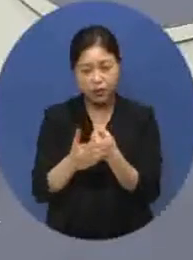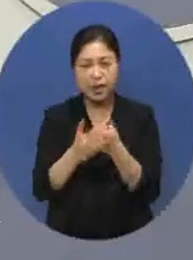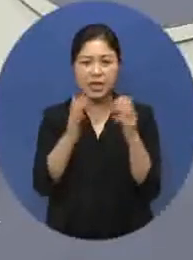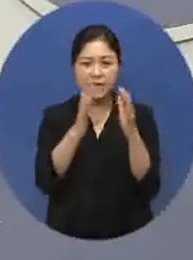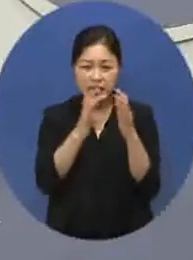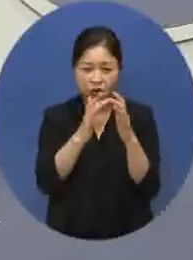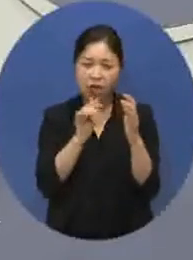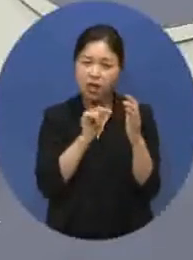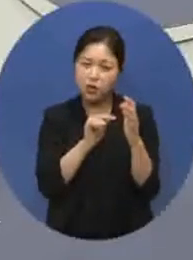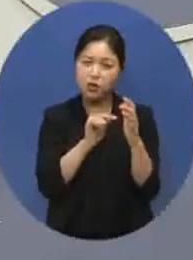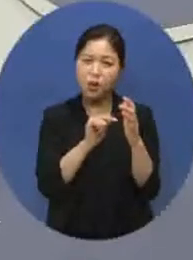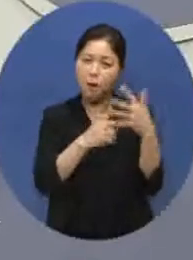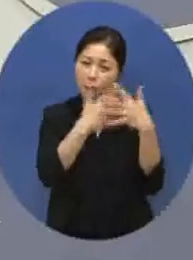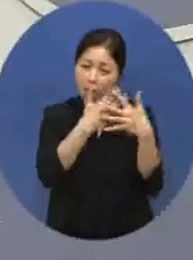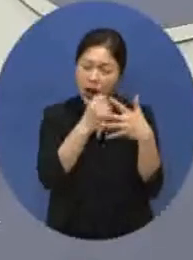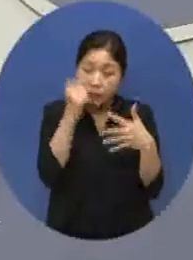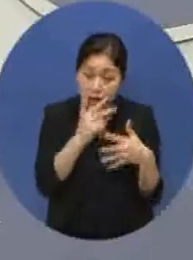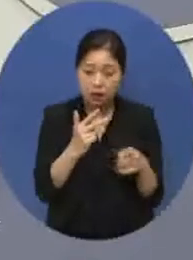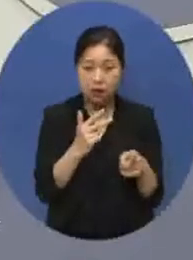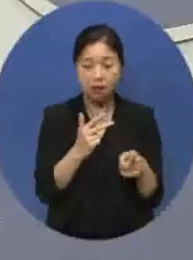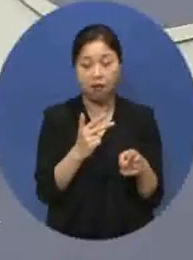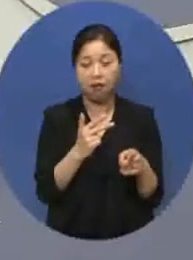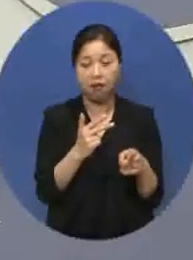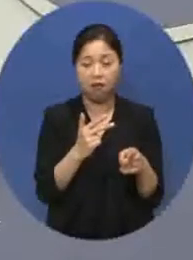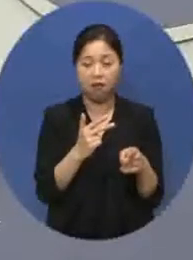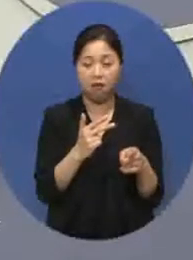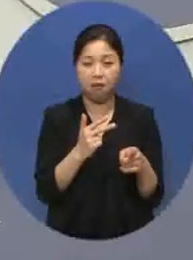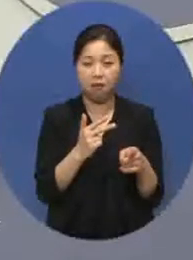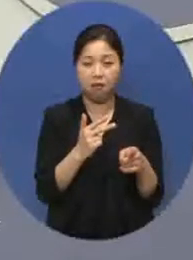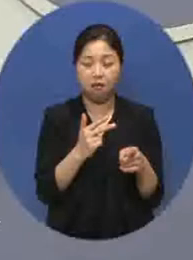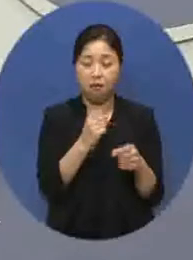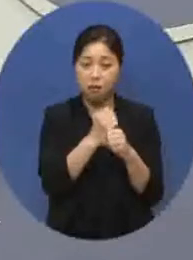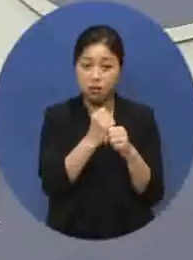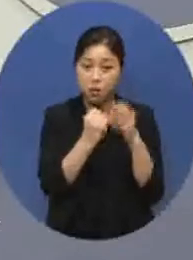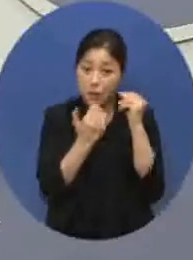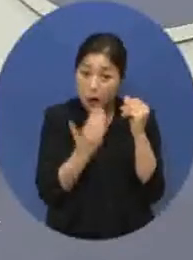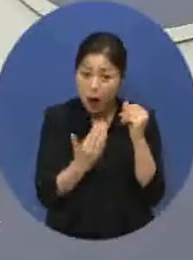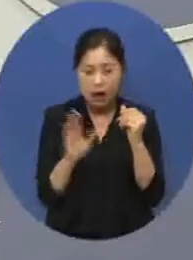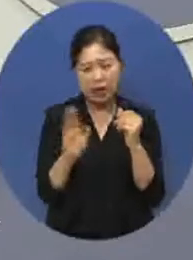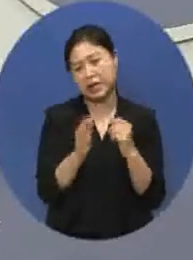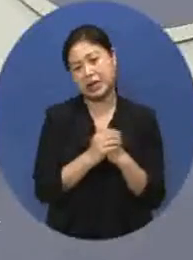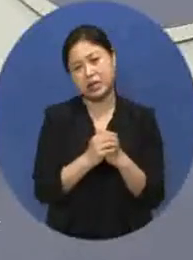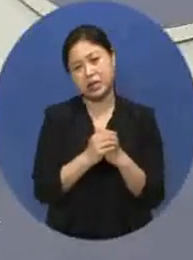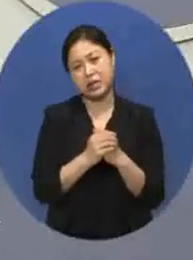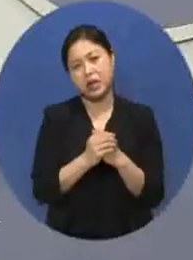뭐 그런 것도 그런 건 갖춰지는 게 아니거든요. 여러 가지 재정적인 문제 뭐 이런 것들이